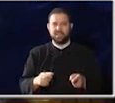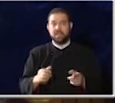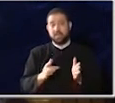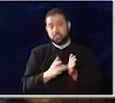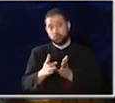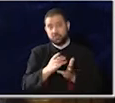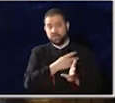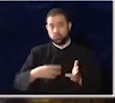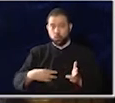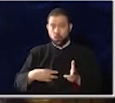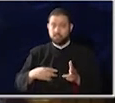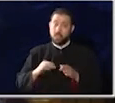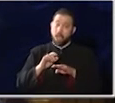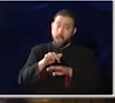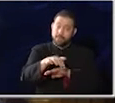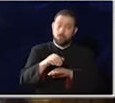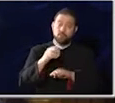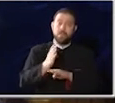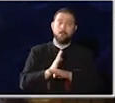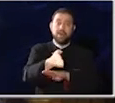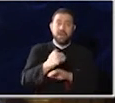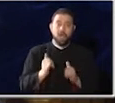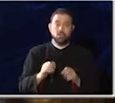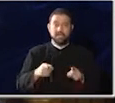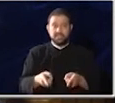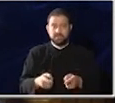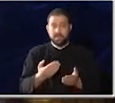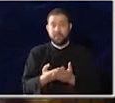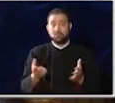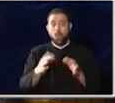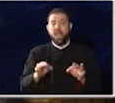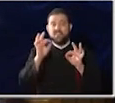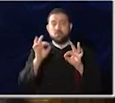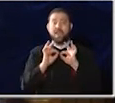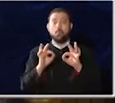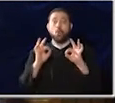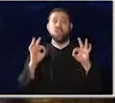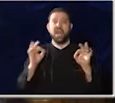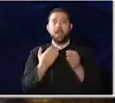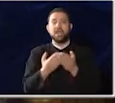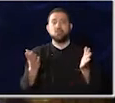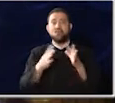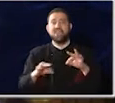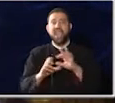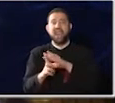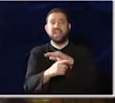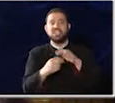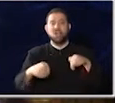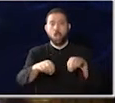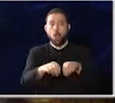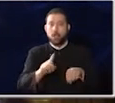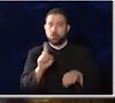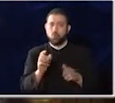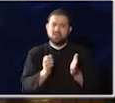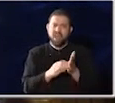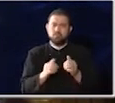Mântuitorul Hristos a trecut prin această ispită pentru a fi un model, așa cum bine ați spus, pentru fiecare dintre noi. Nu trebuie să